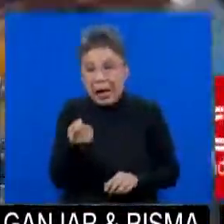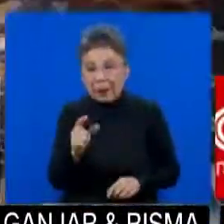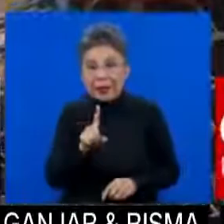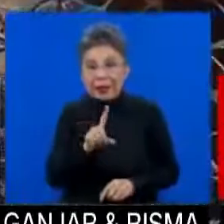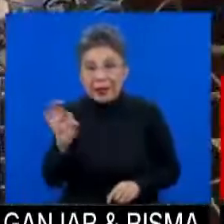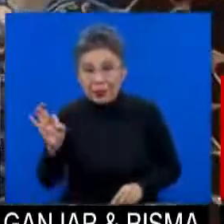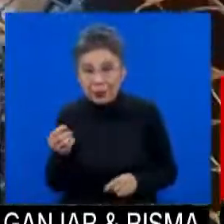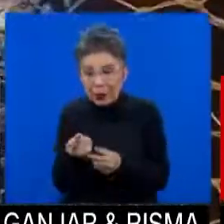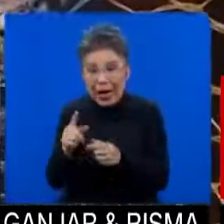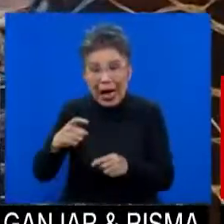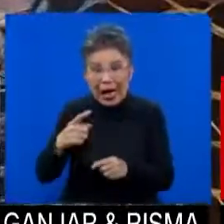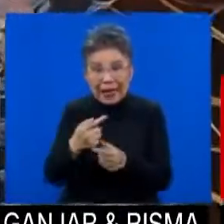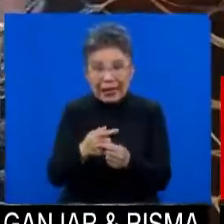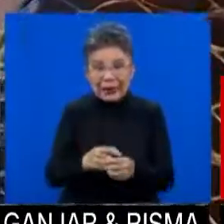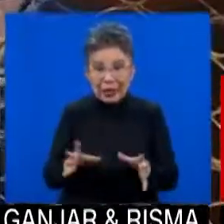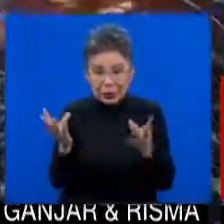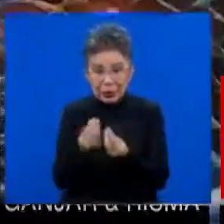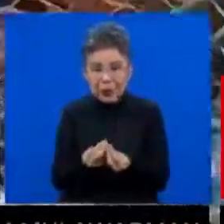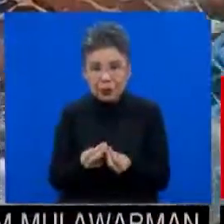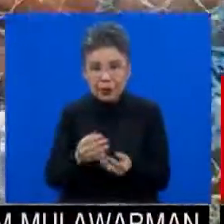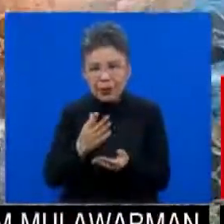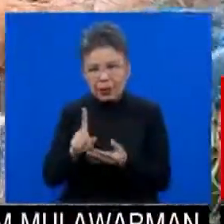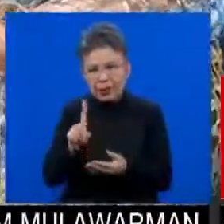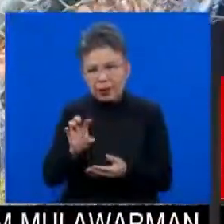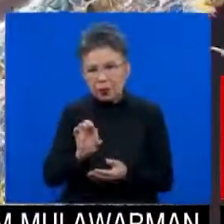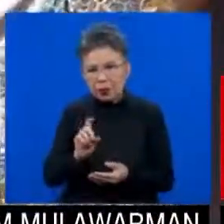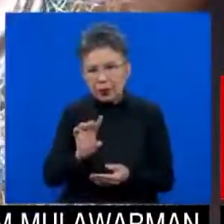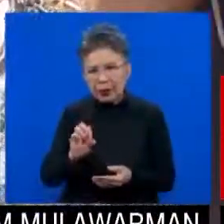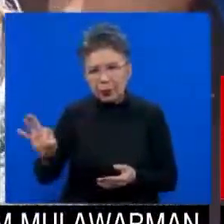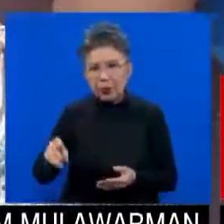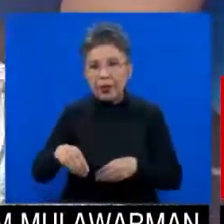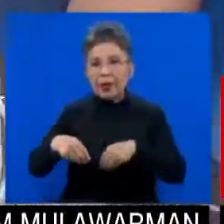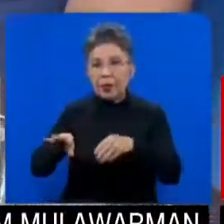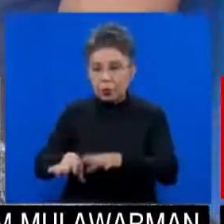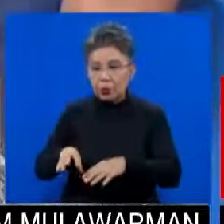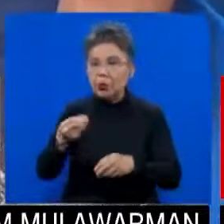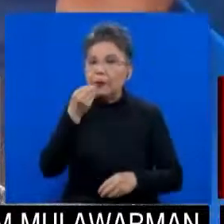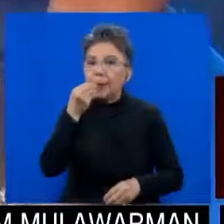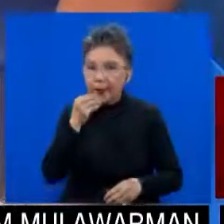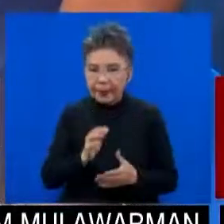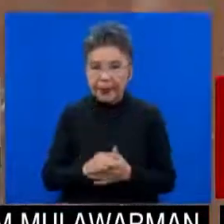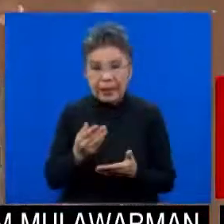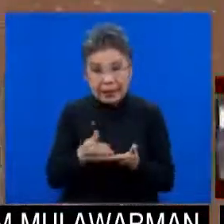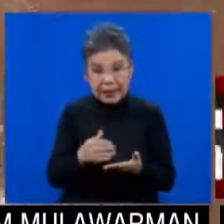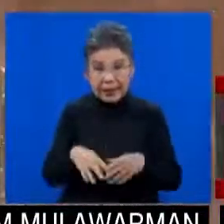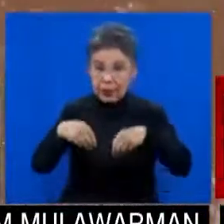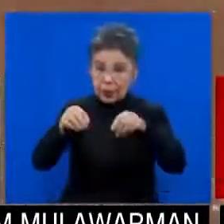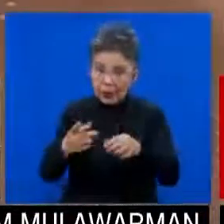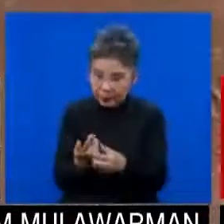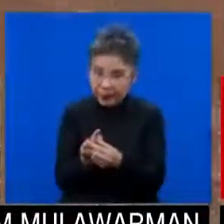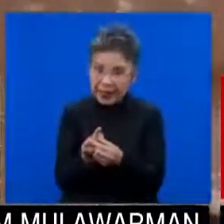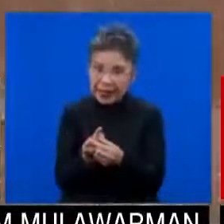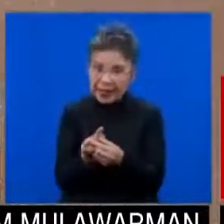lele unggul. Dari jumlah tersebut, hanya 100.000 benih yang dibudidaya untuk konsumsi. Sisanya dijual dalam bentuk